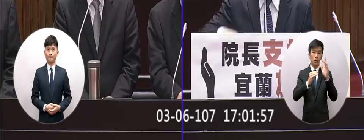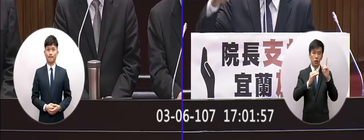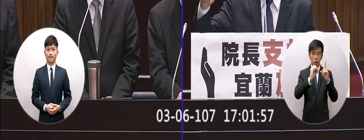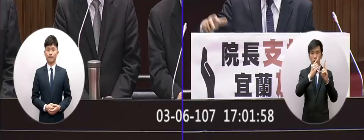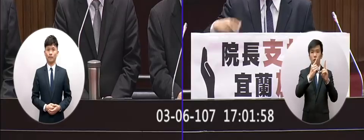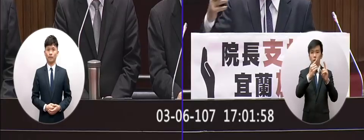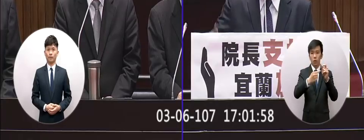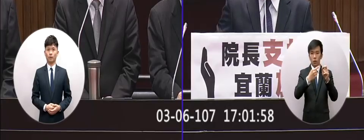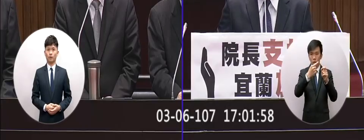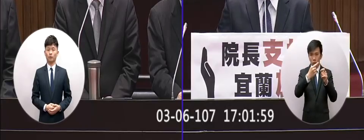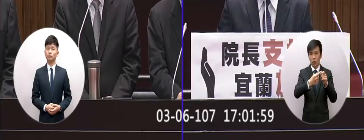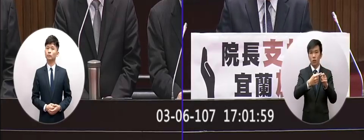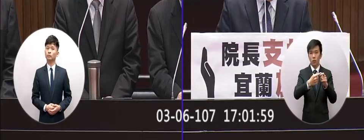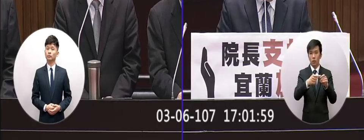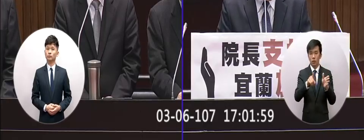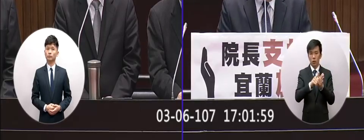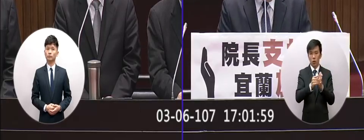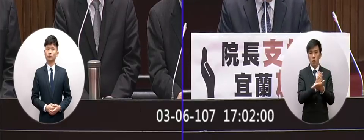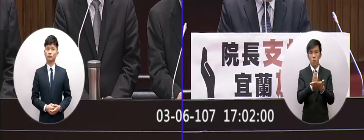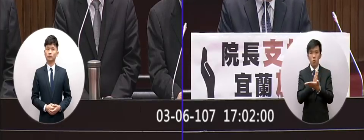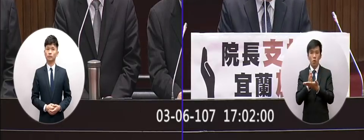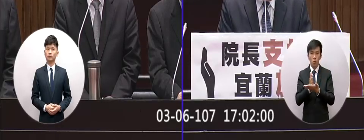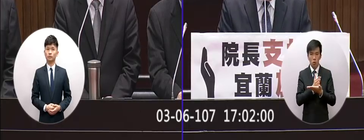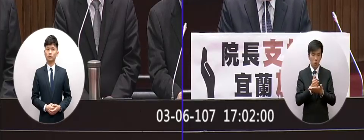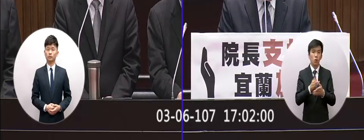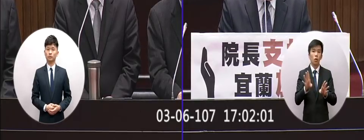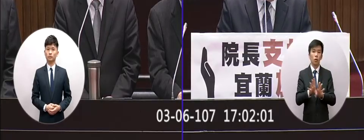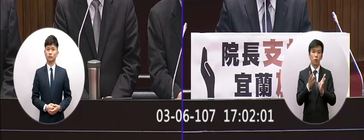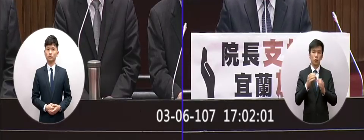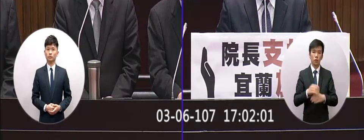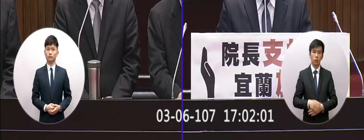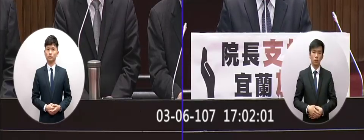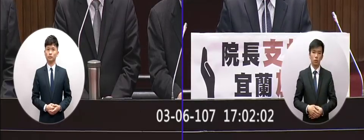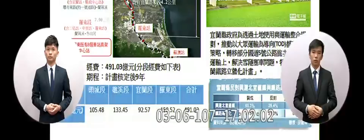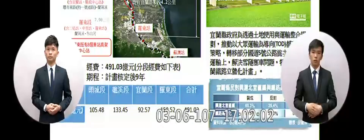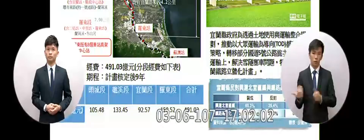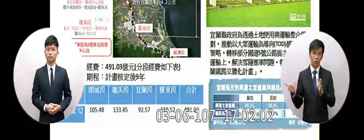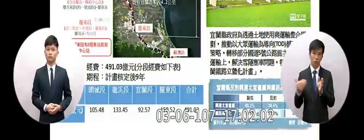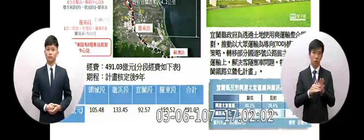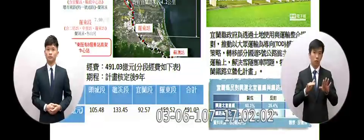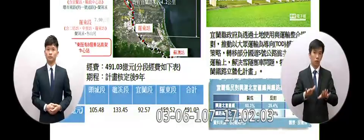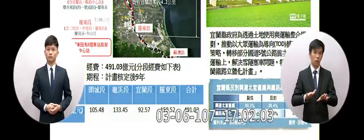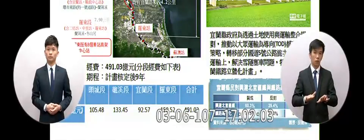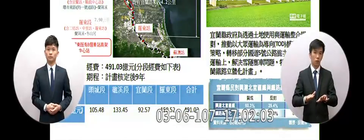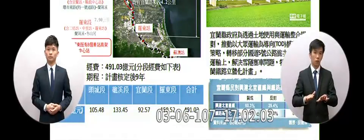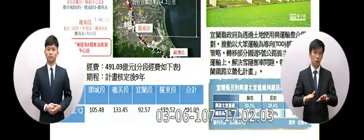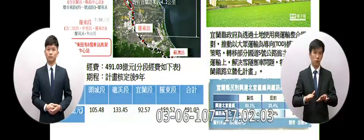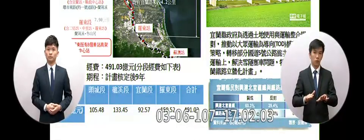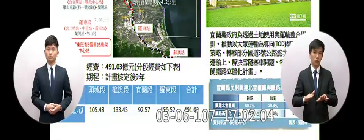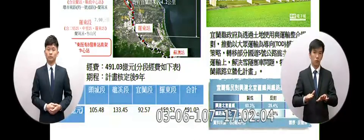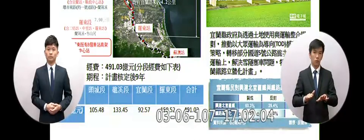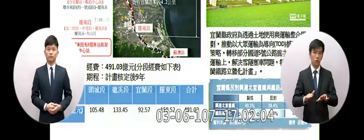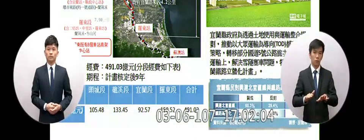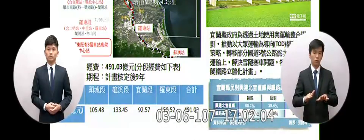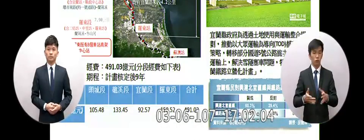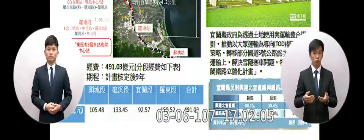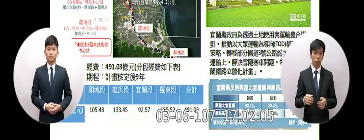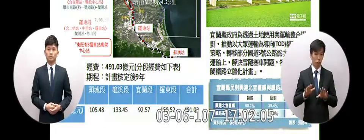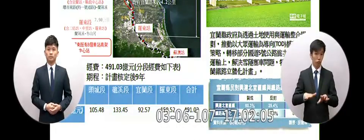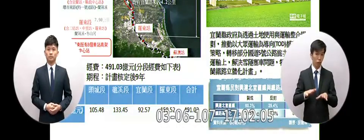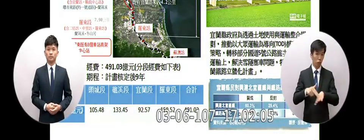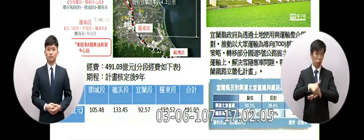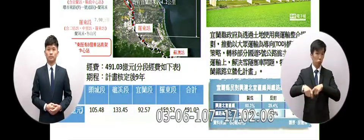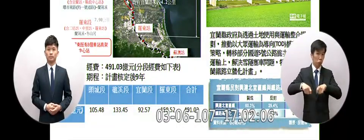整个可行性评估的异动程序，到现在哈，到现在哈，到现在哈，我不晓得现在的